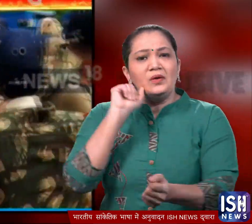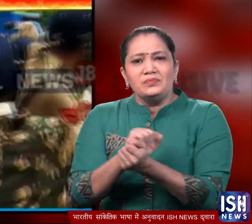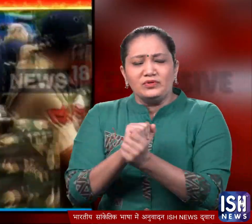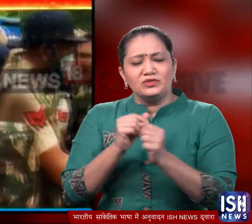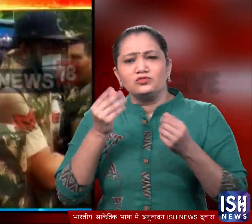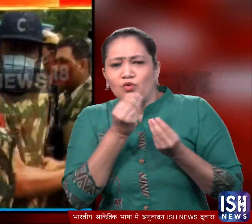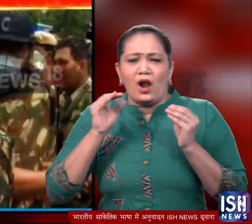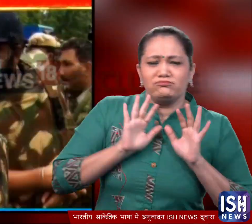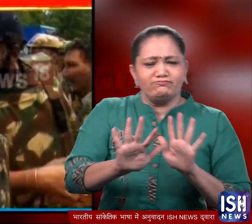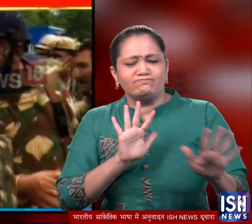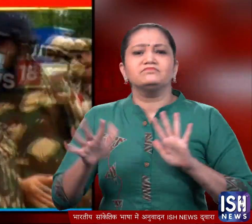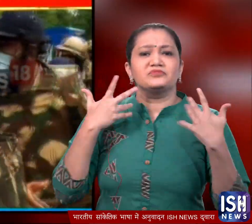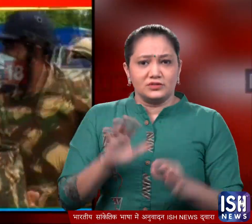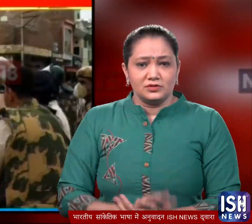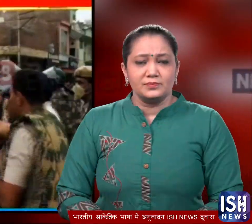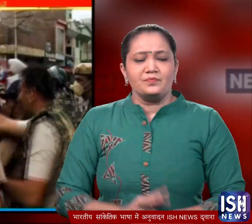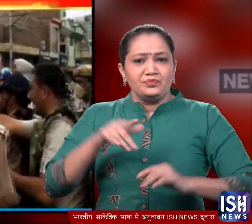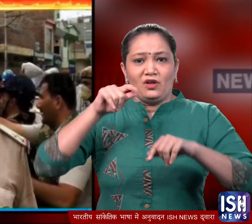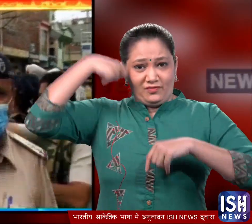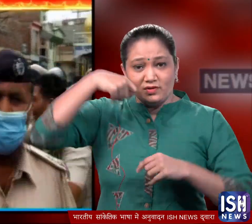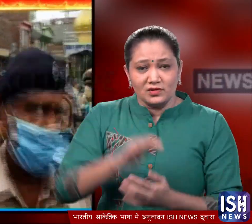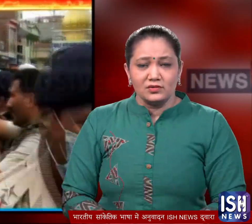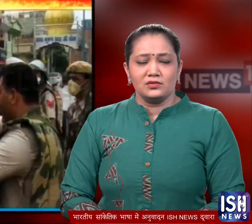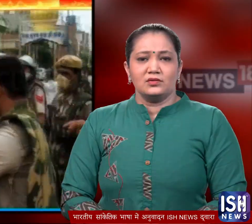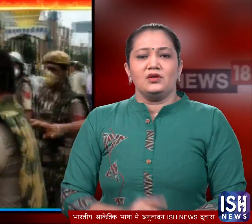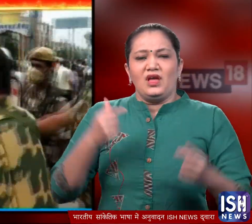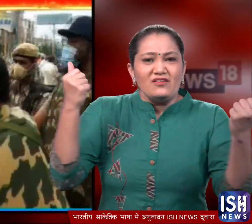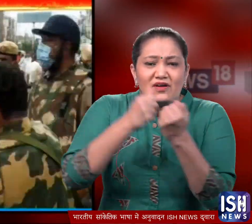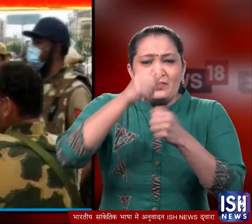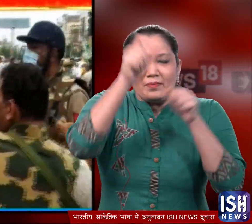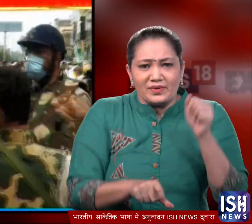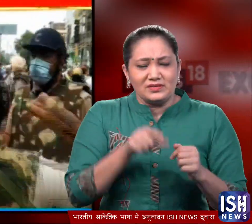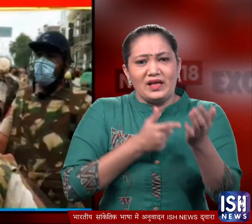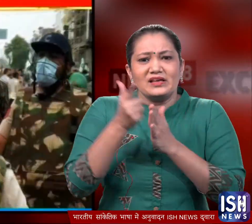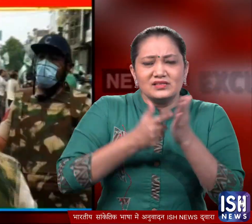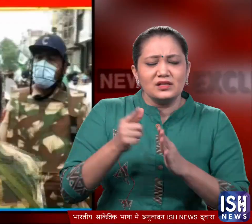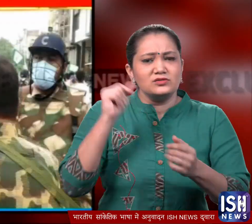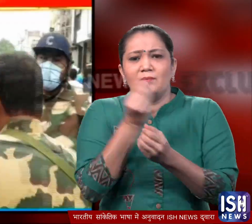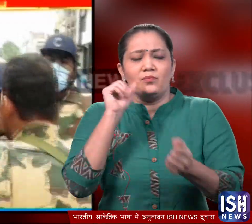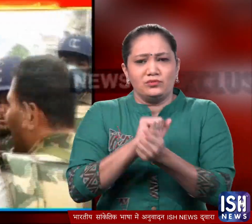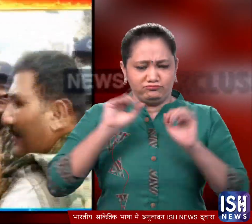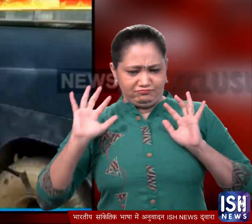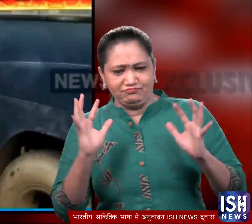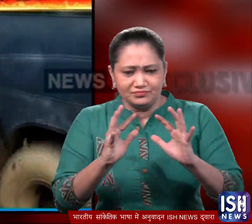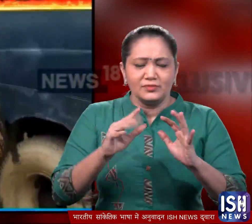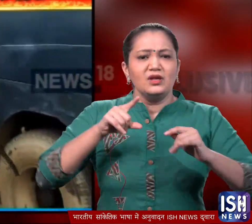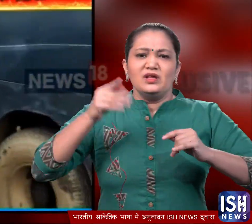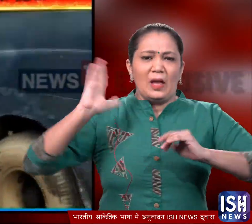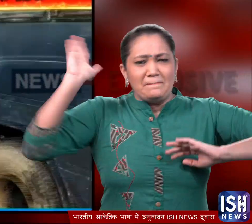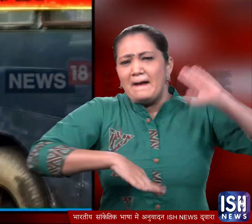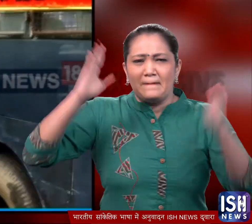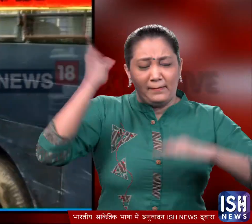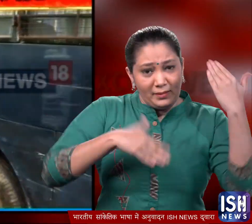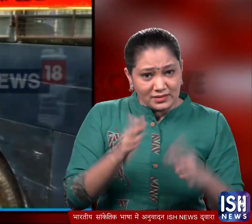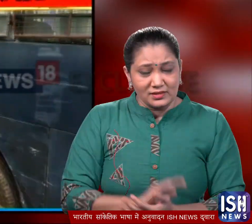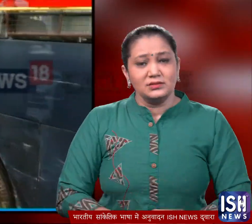नहीं हुए तो पुलिस को हल्के बल का इस्तेमाल करना पड़ा। वहां से जो तस्वीरें सामने आईं, उनमें हंगामा कर रहे एक किसान को कुछ पुलिस वालों ने घेर लिया, फिर उसे